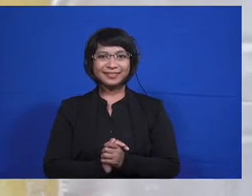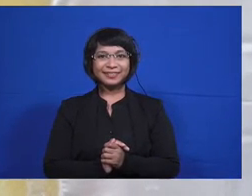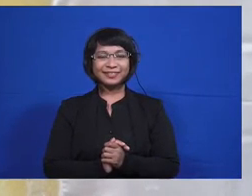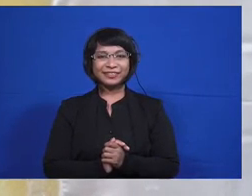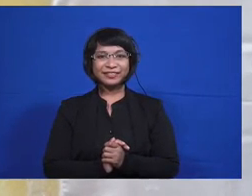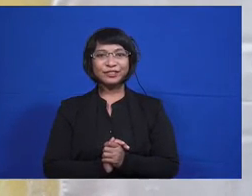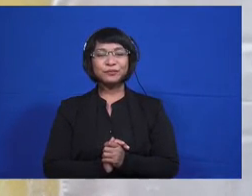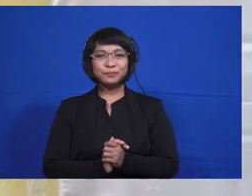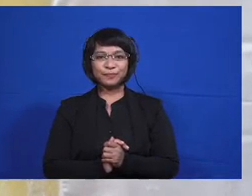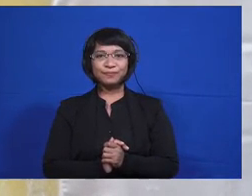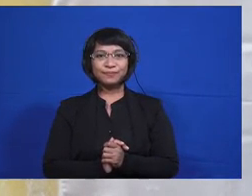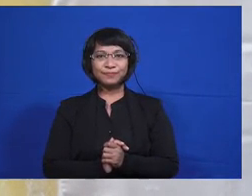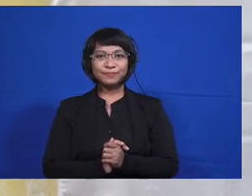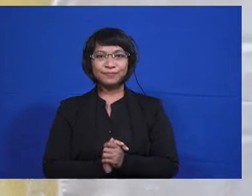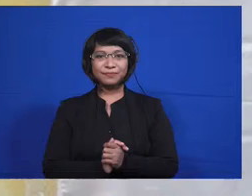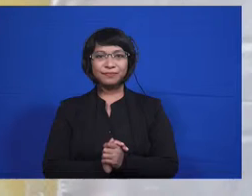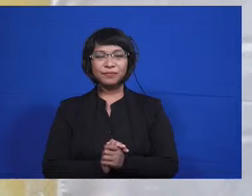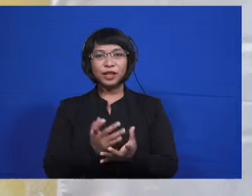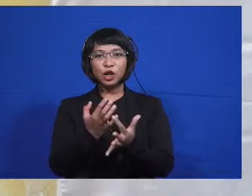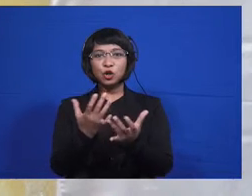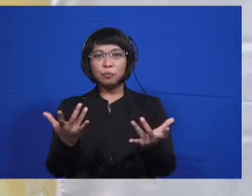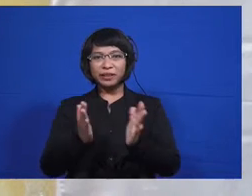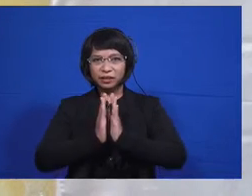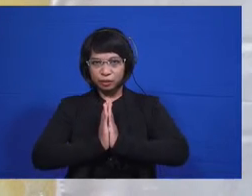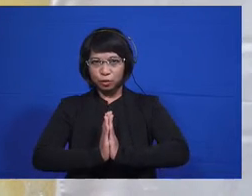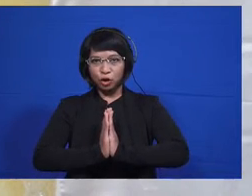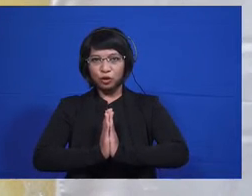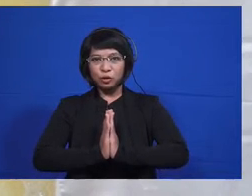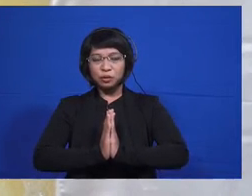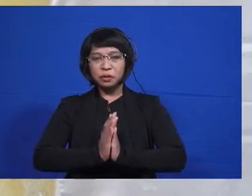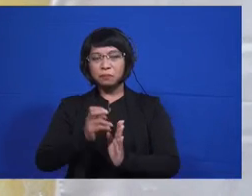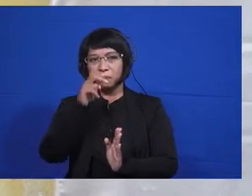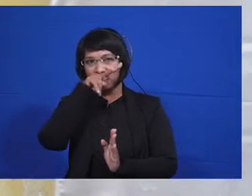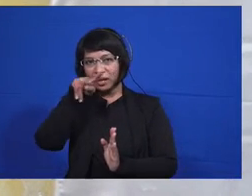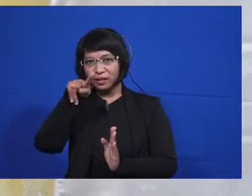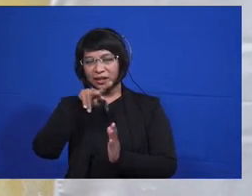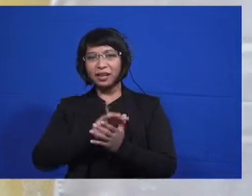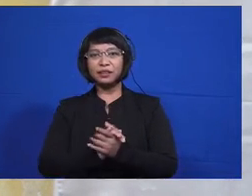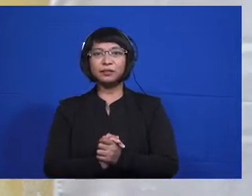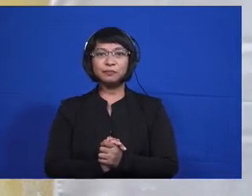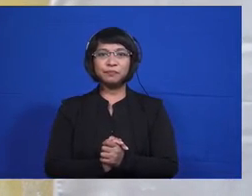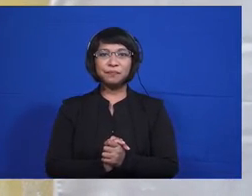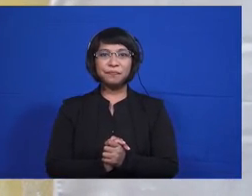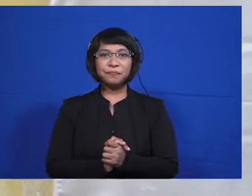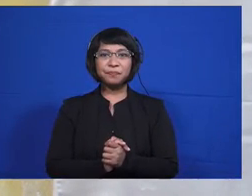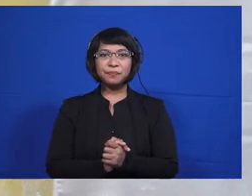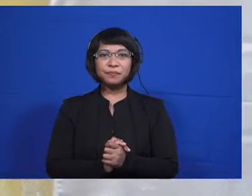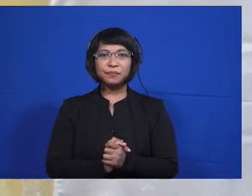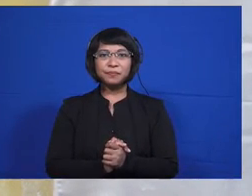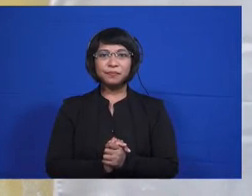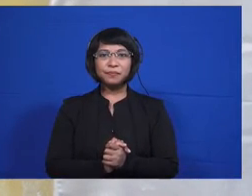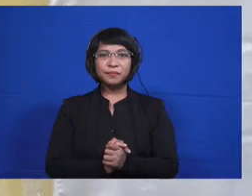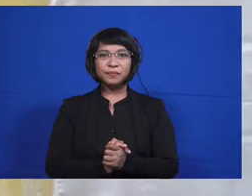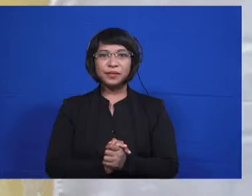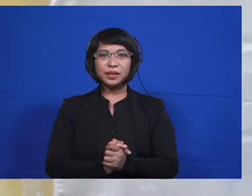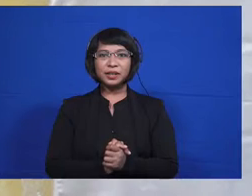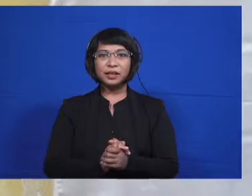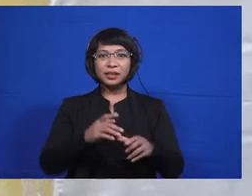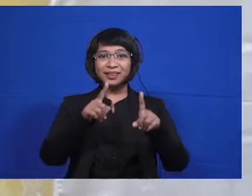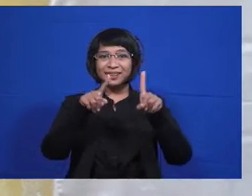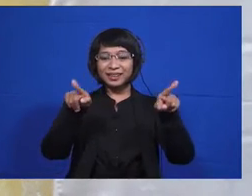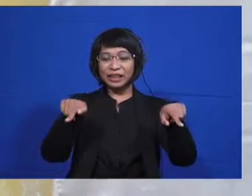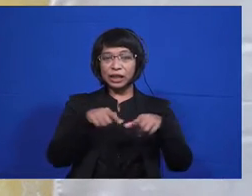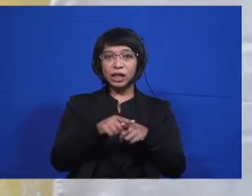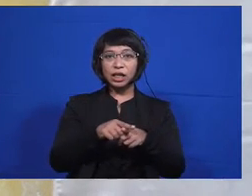diam. Umat dimohon untuk memperhatikan dengan seksama rubrik atau panduan saat